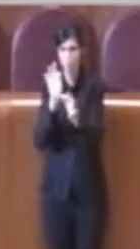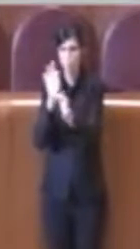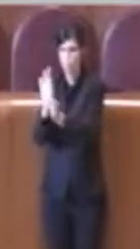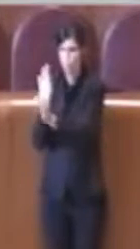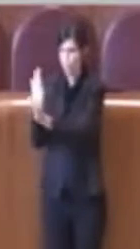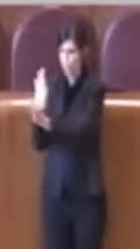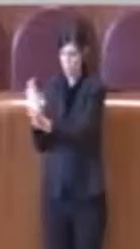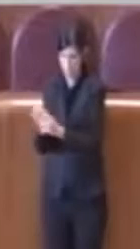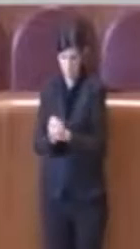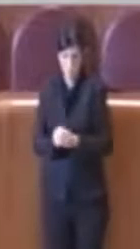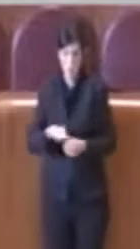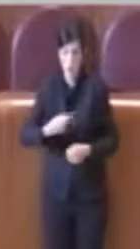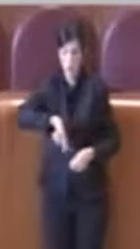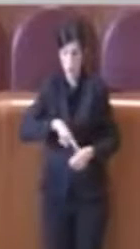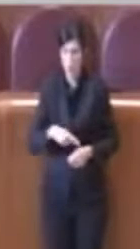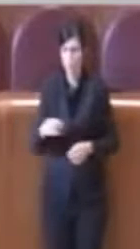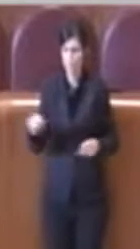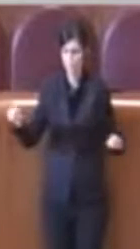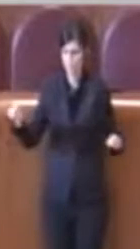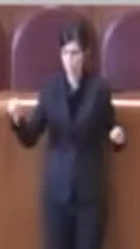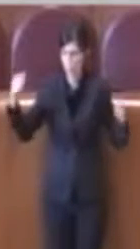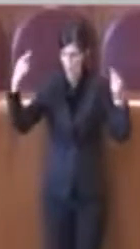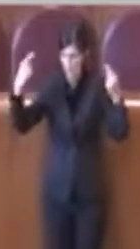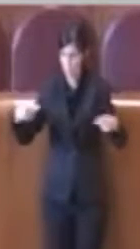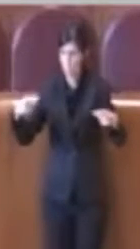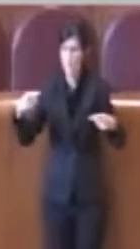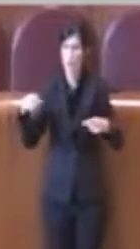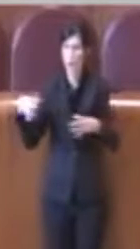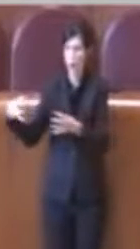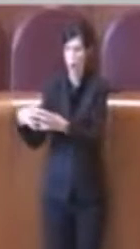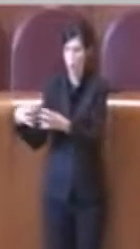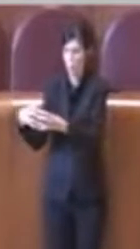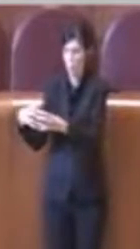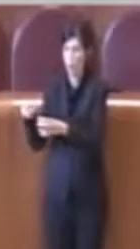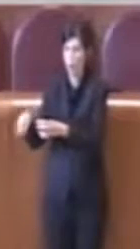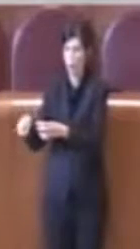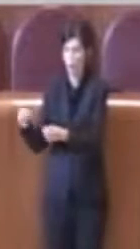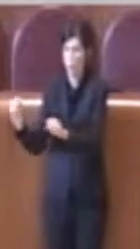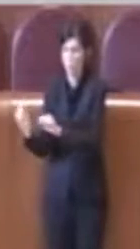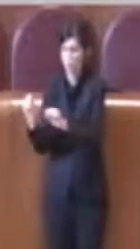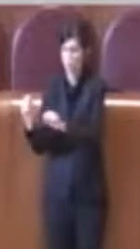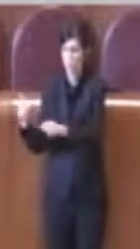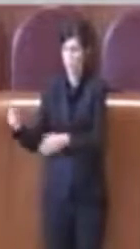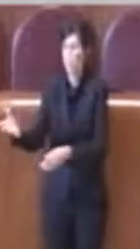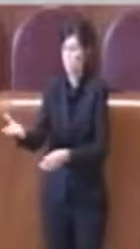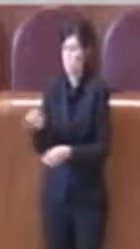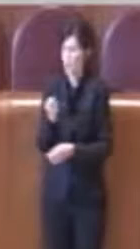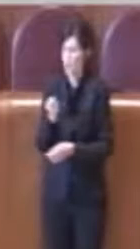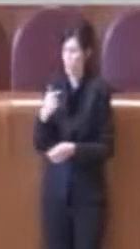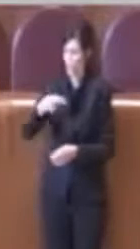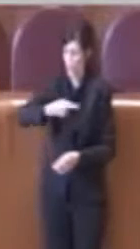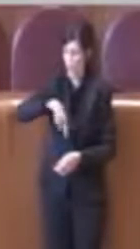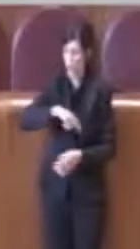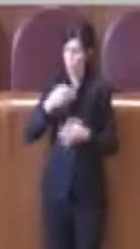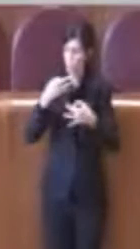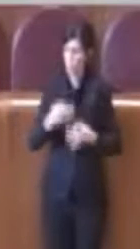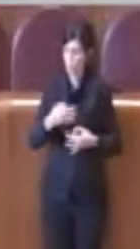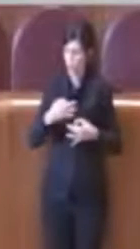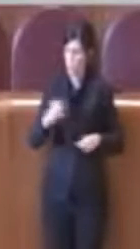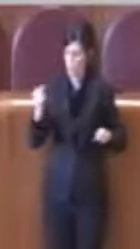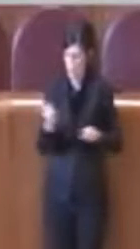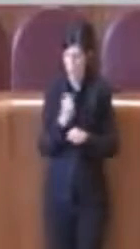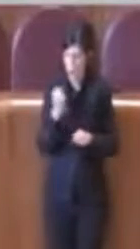noi, diciamo così, accogliamo la sfida delle opposizioni, voteremo favorevoli perché siamo convinti che faremo tutto quello per cui ci